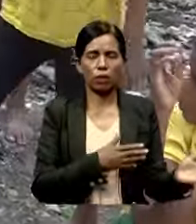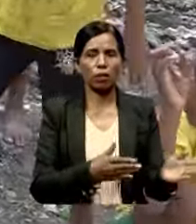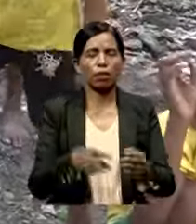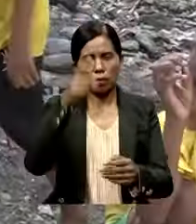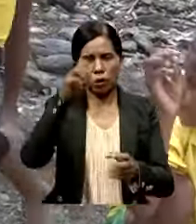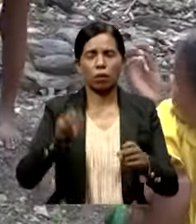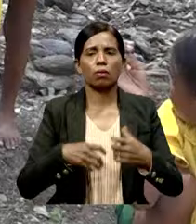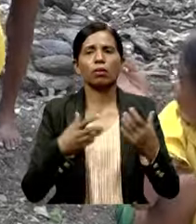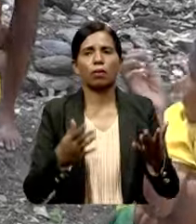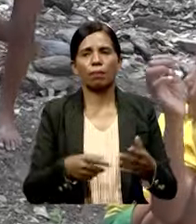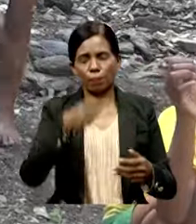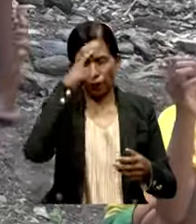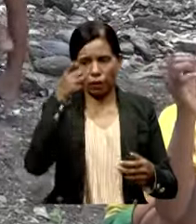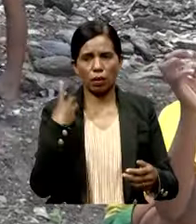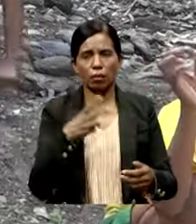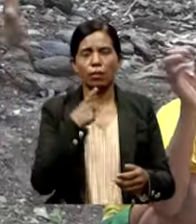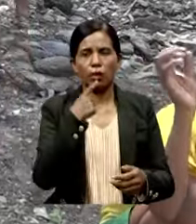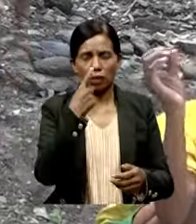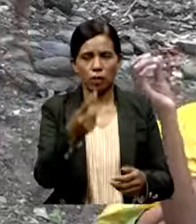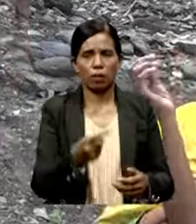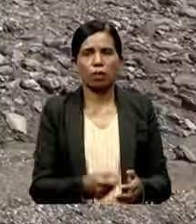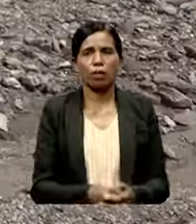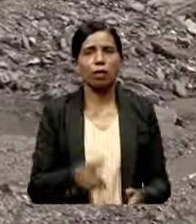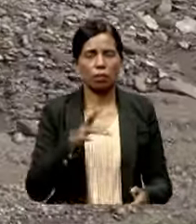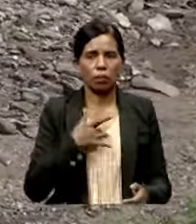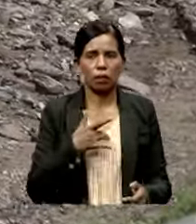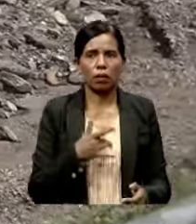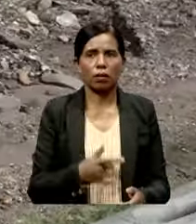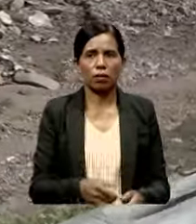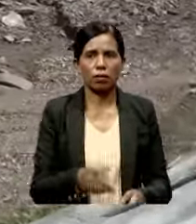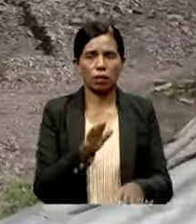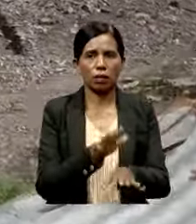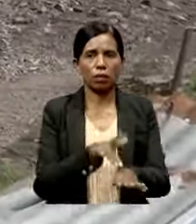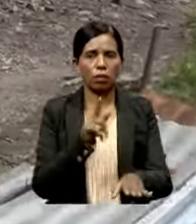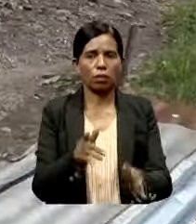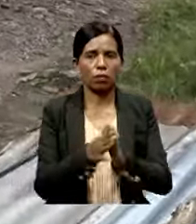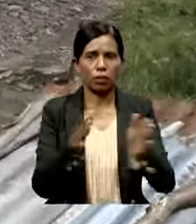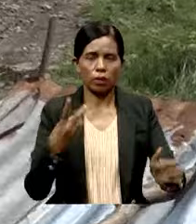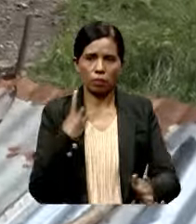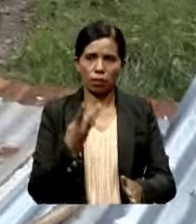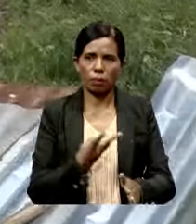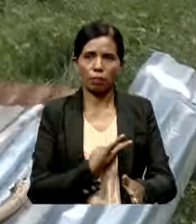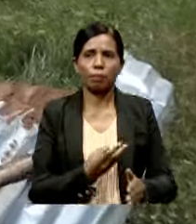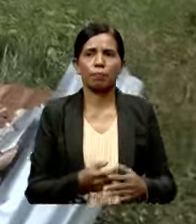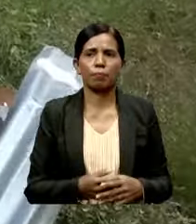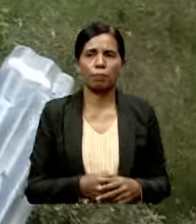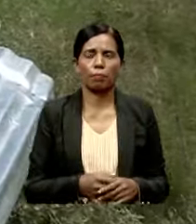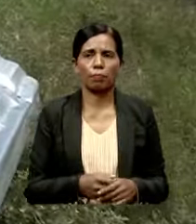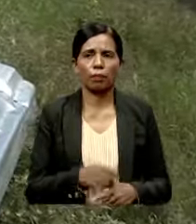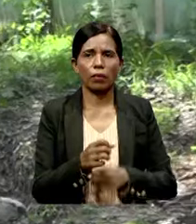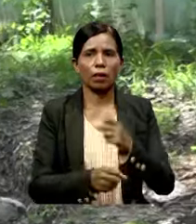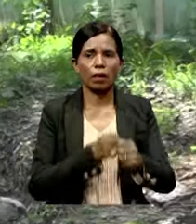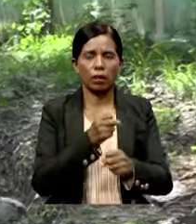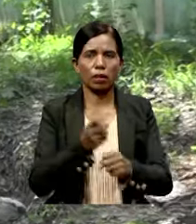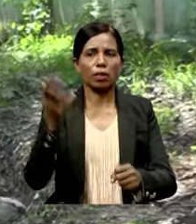ensa tambane ba kame rekomenda ami ami sinti ndane afeta afeta botere ba ami tinan kutuk